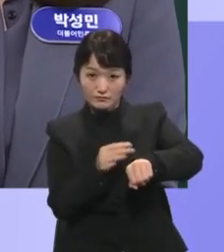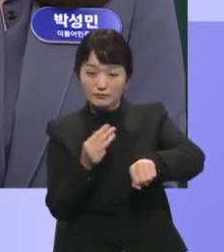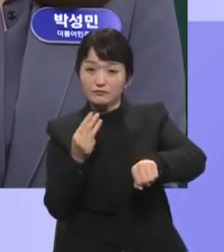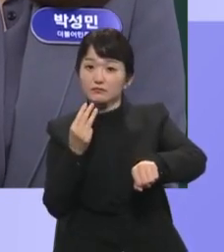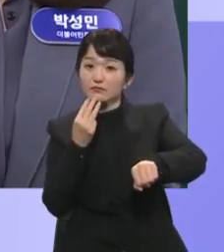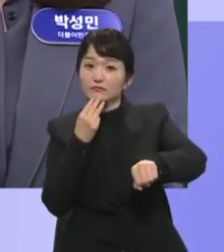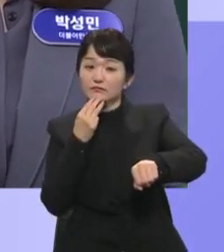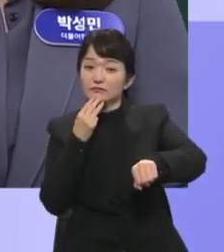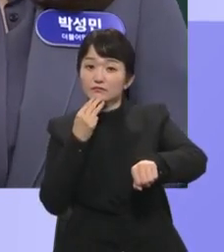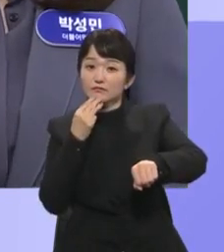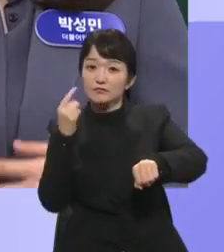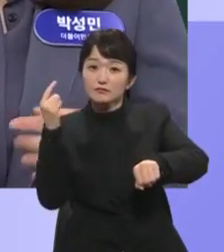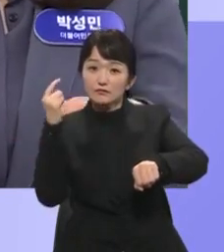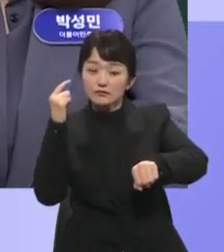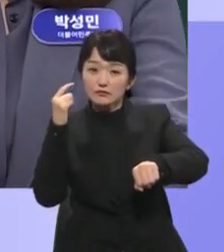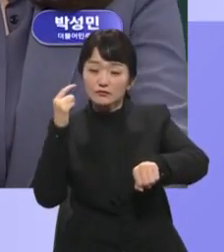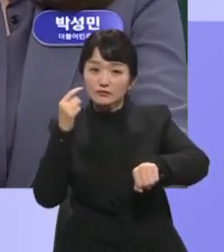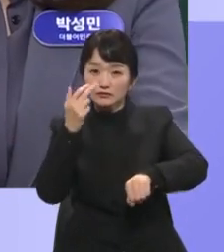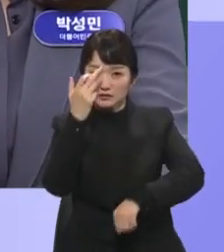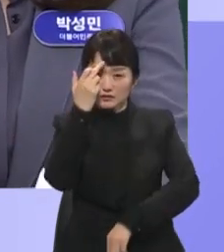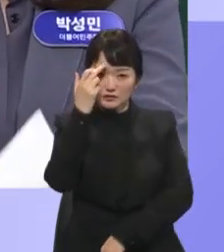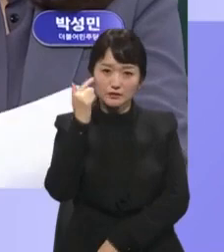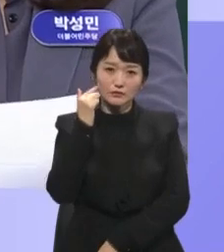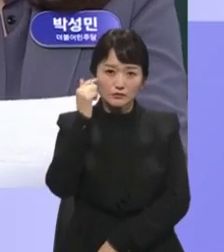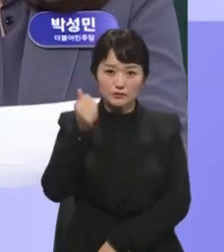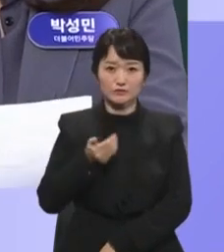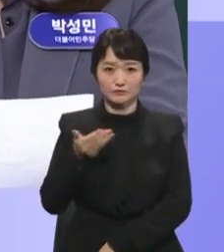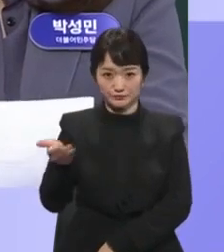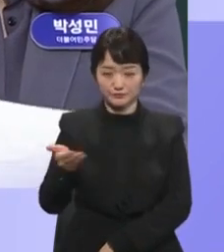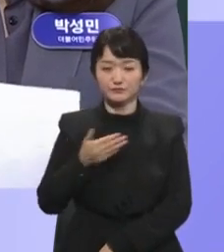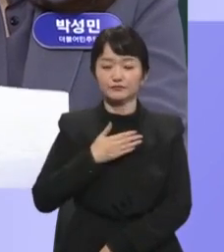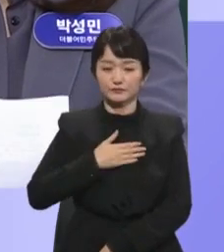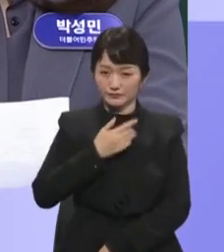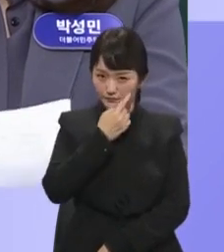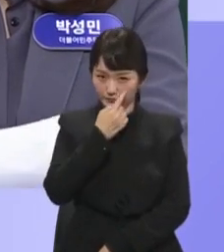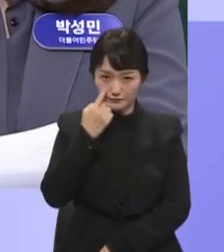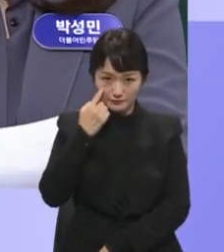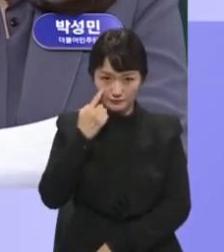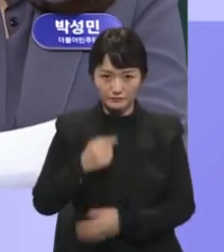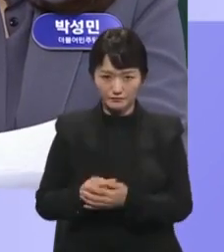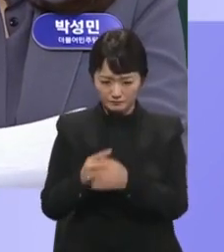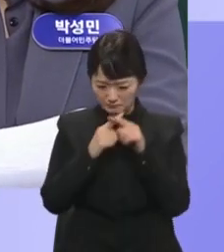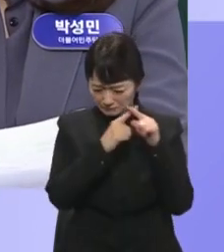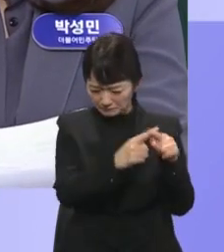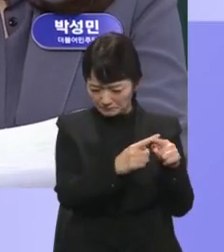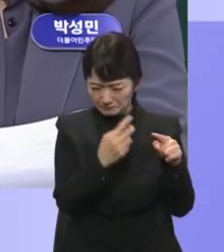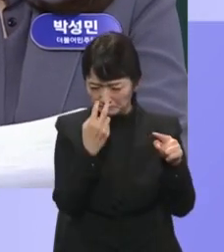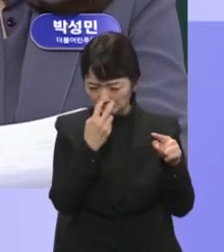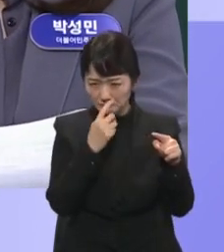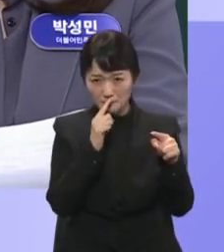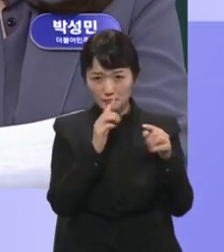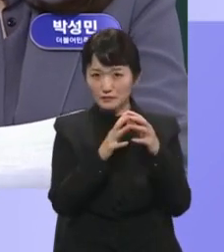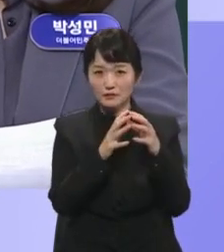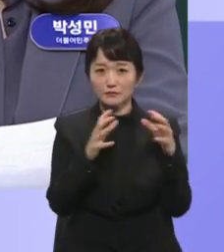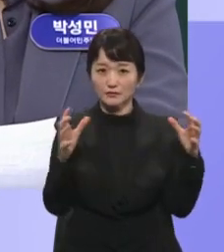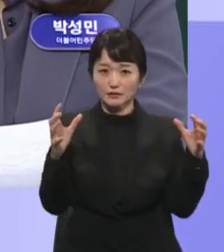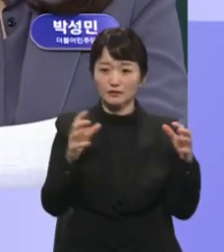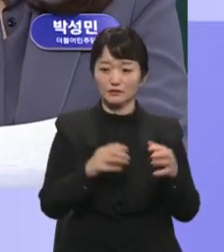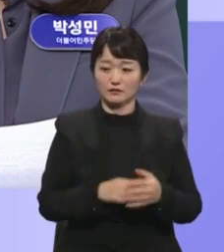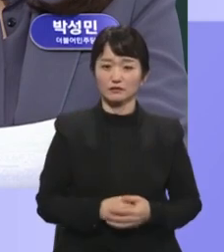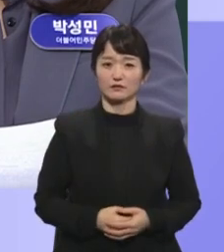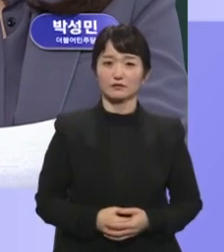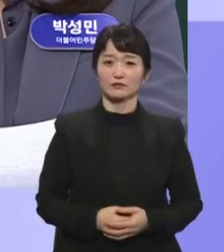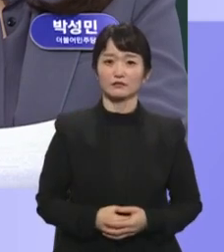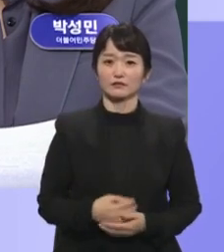측이 최 목사에게 제공한 것으로 확인이 된 상황입니다 그래서 이제 또 표적 수사 아니냐 이런 논란까지 더해진 상황인데